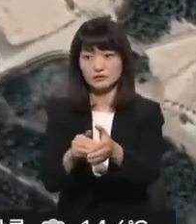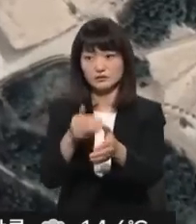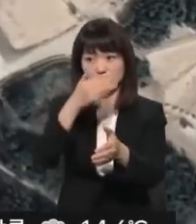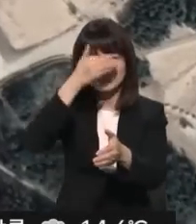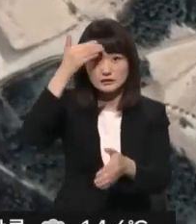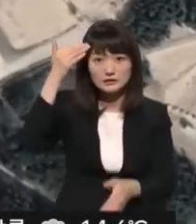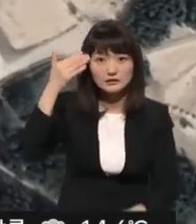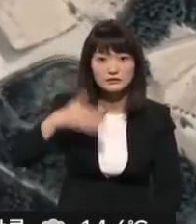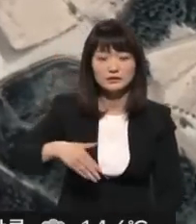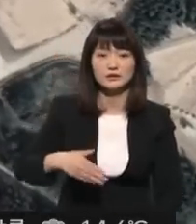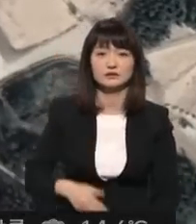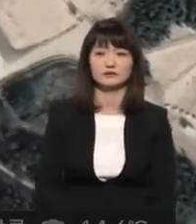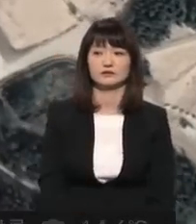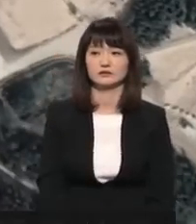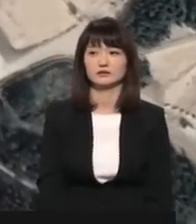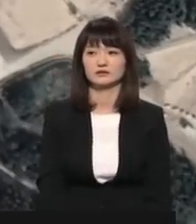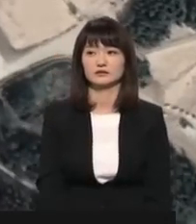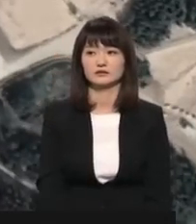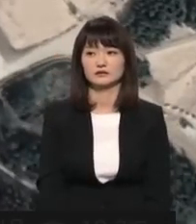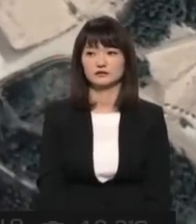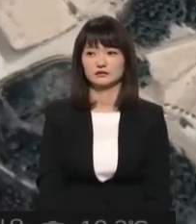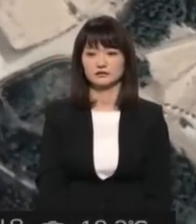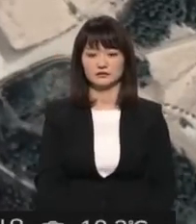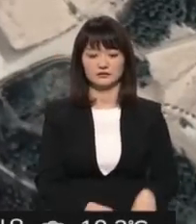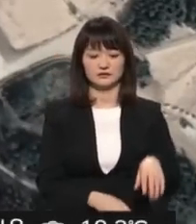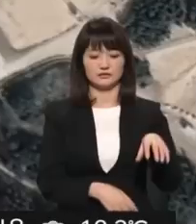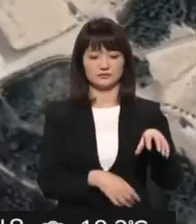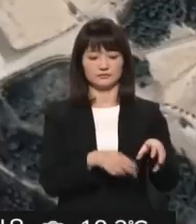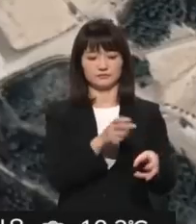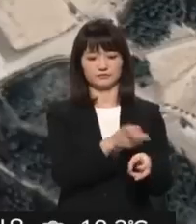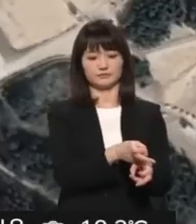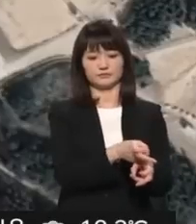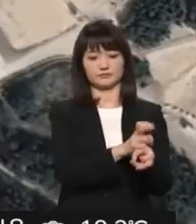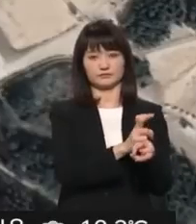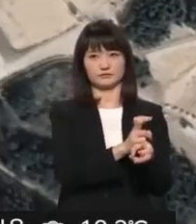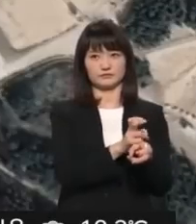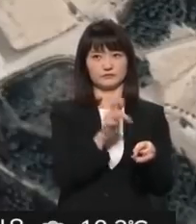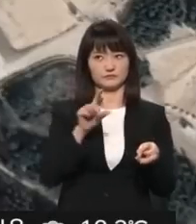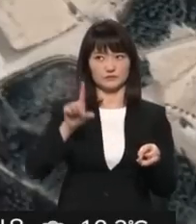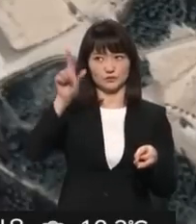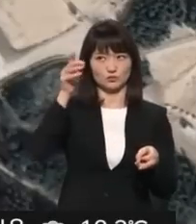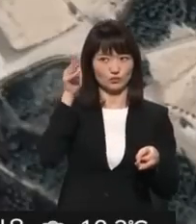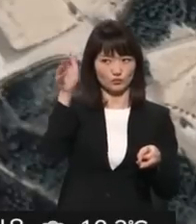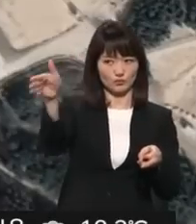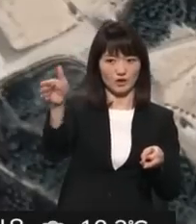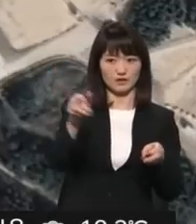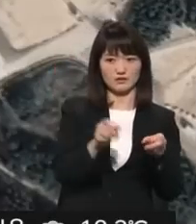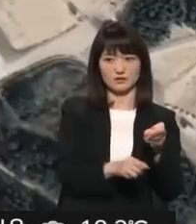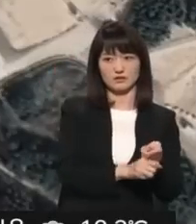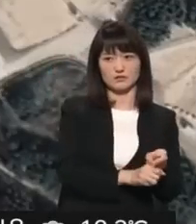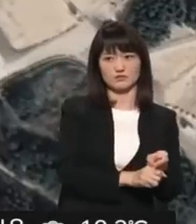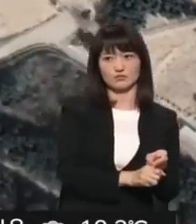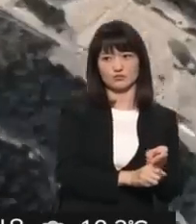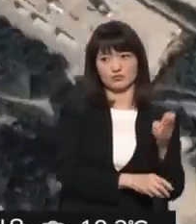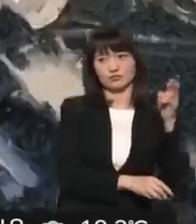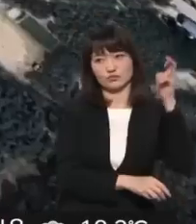그래픽으로 지금 보고 있는데요. 기지에서 쏴서 당연히 동쪽 바다로 쐈는데 이게 이제 탄착